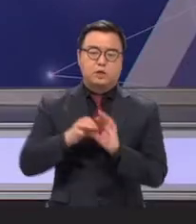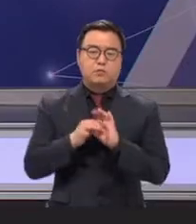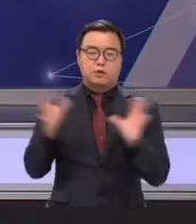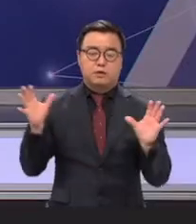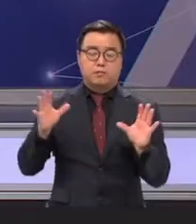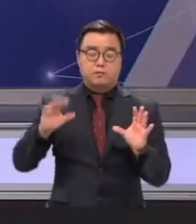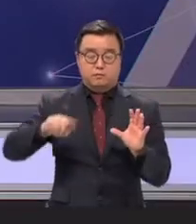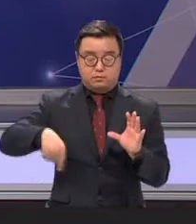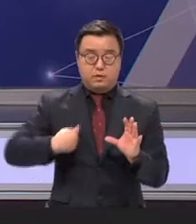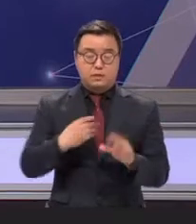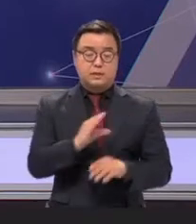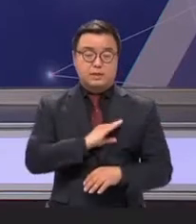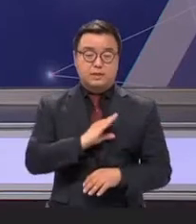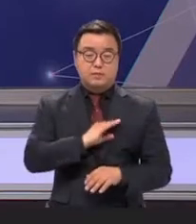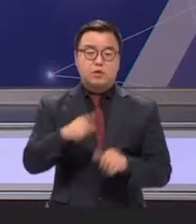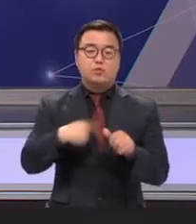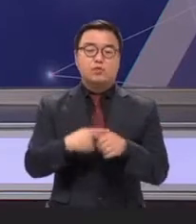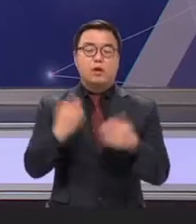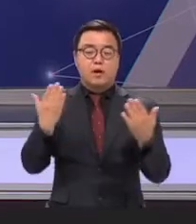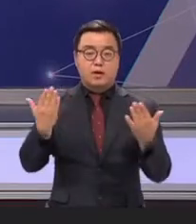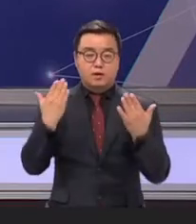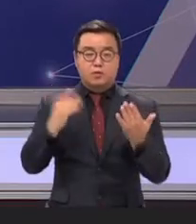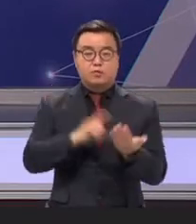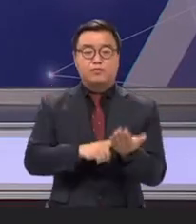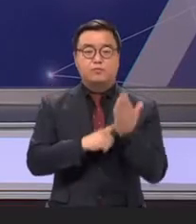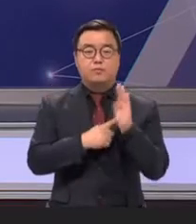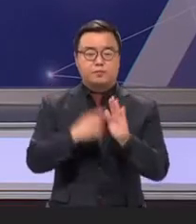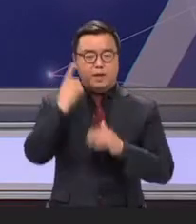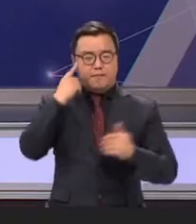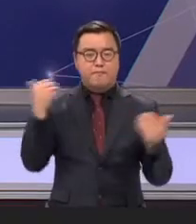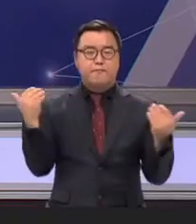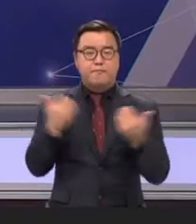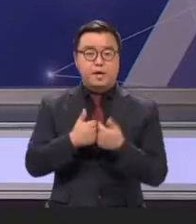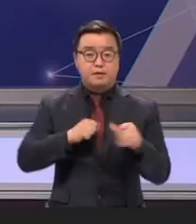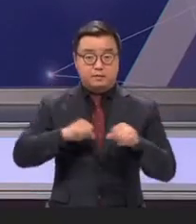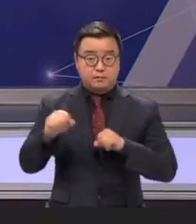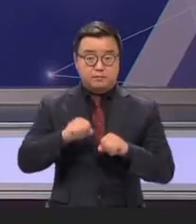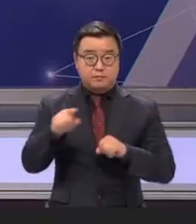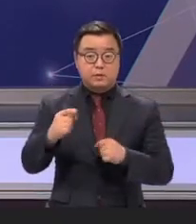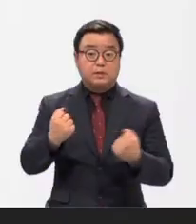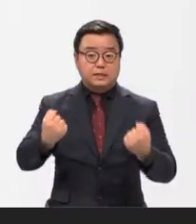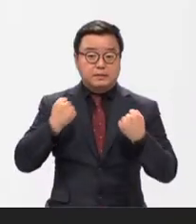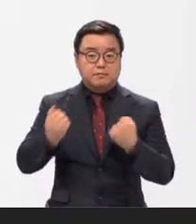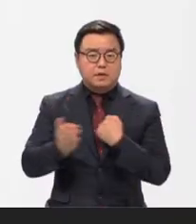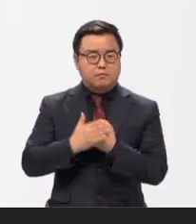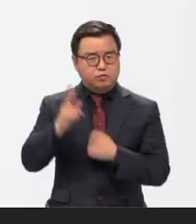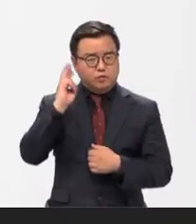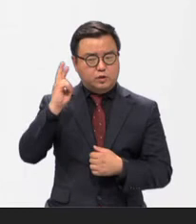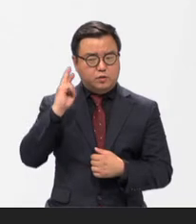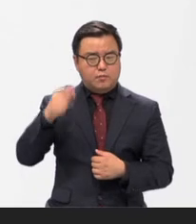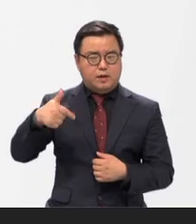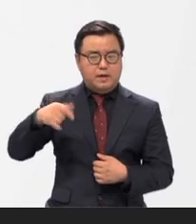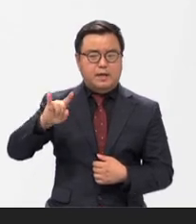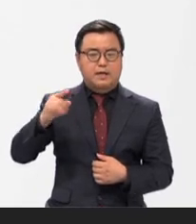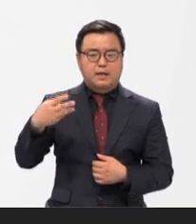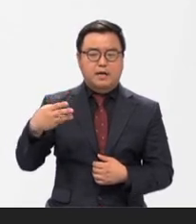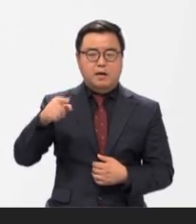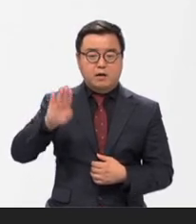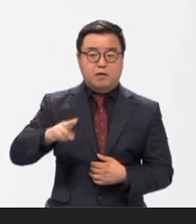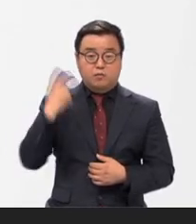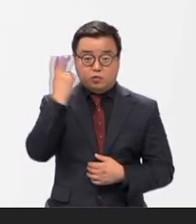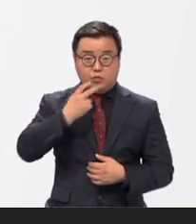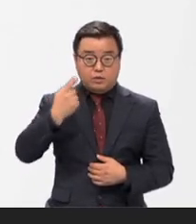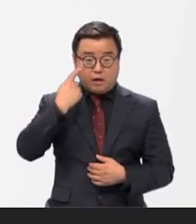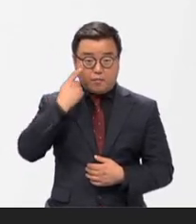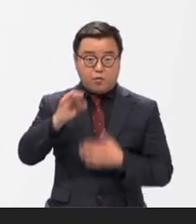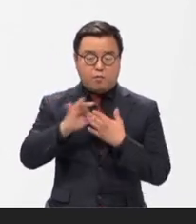학교를 드러내며 국정화 반대 성명에 동참했습니다. 그런 힘 때문일까요? 한국갤럽의 최근 여론조사 결과를 보면